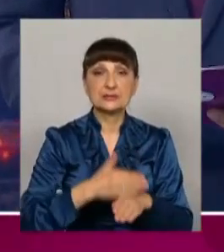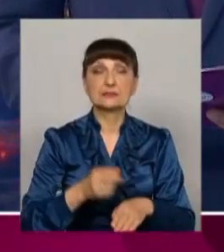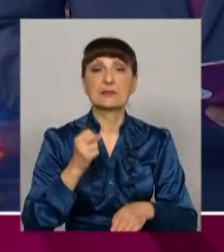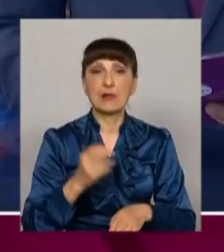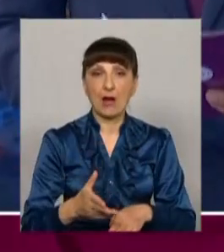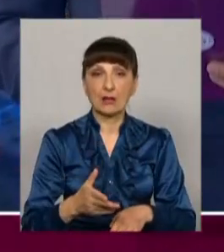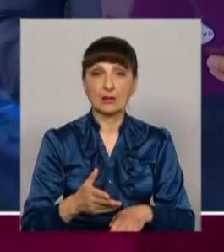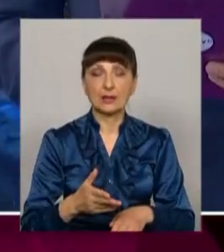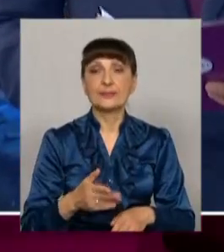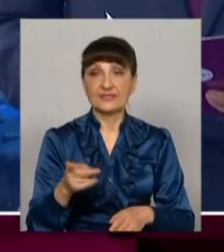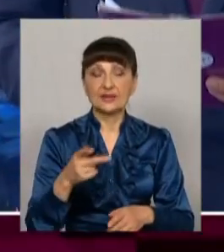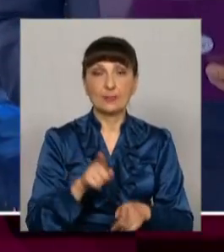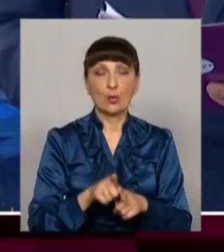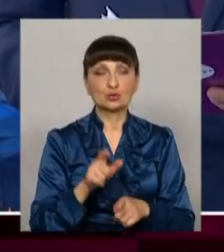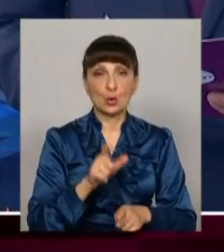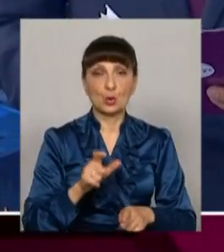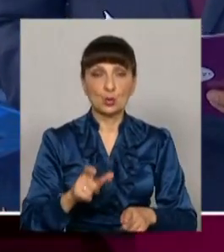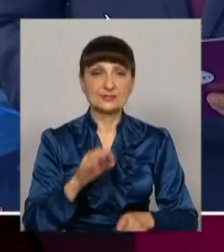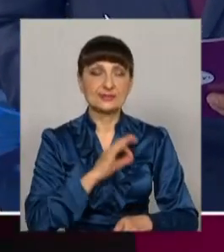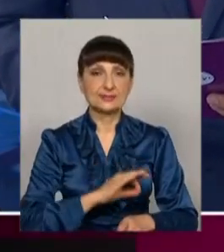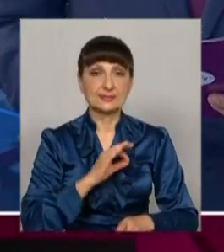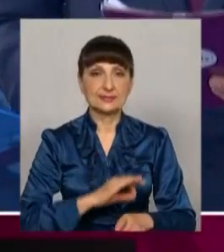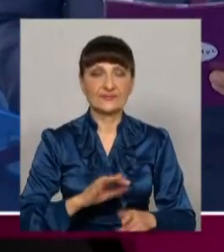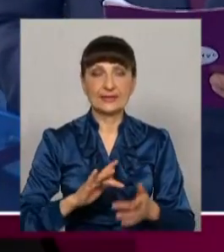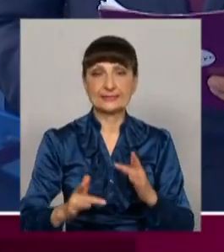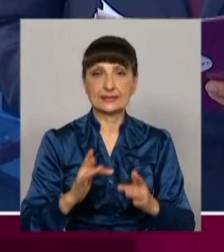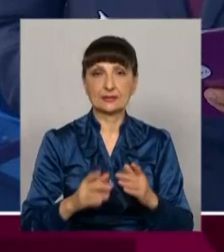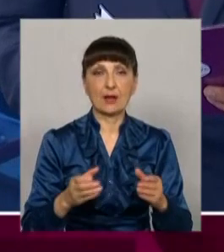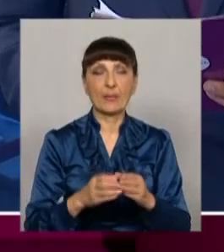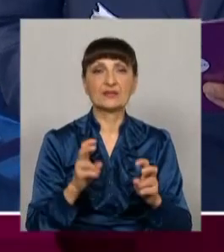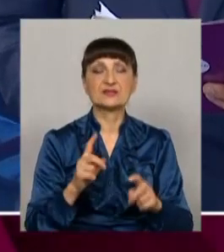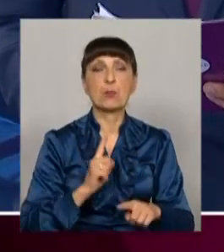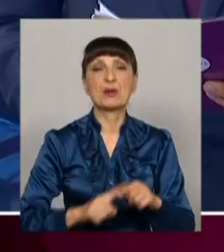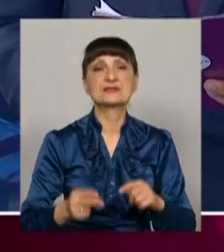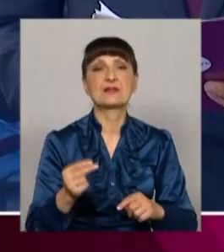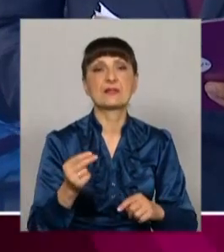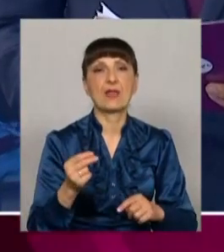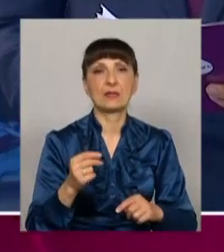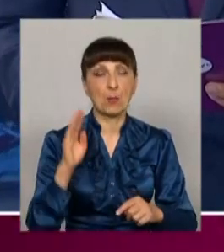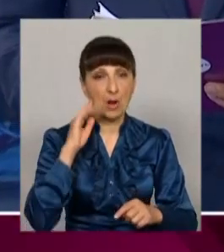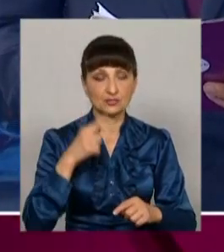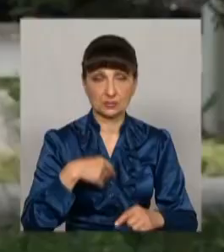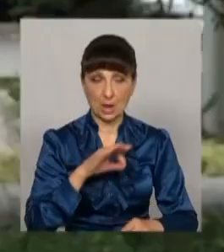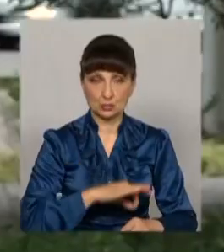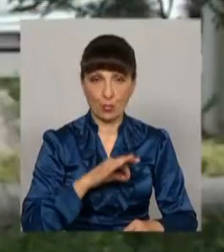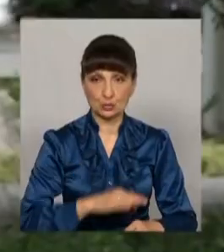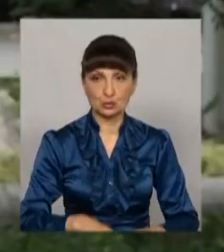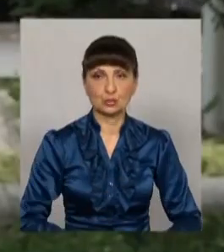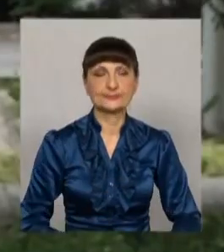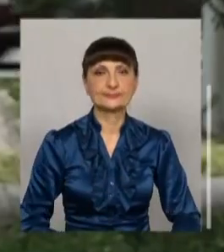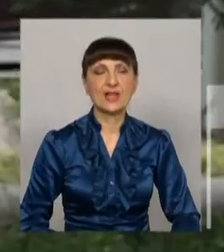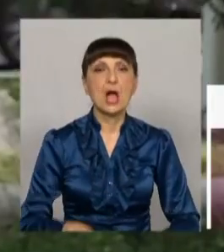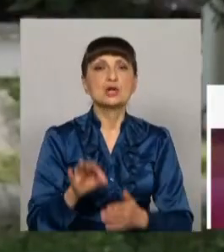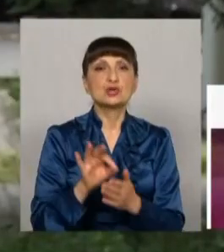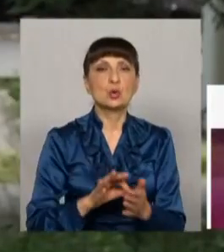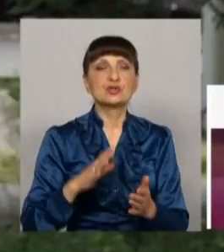Герой нашего сюжетка нередко пользуется услугами компании в интернете. Быстрые деньги не раз выручали парня. Срочно нужны